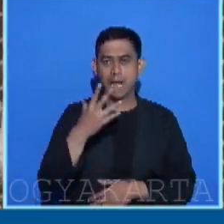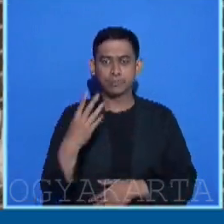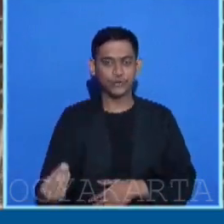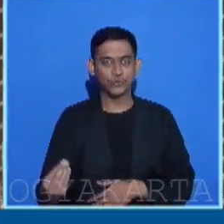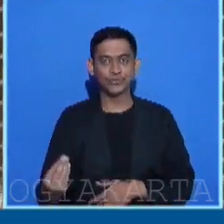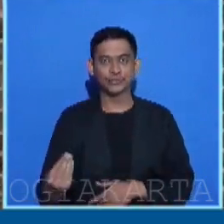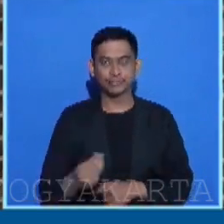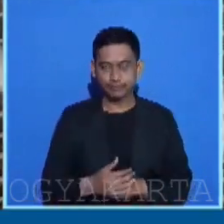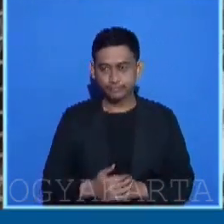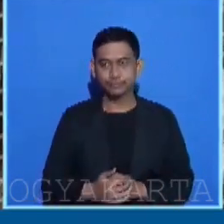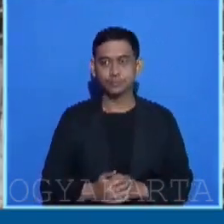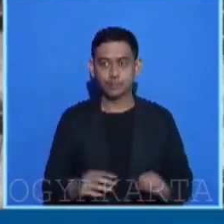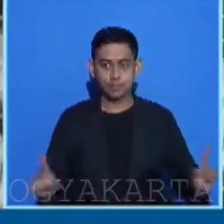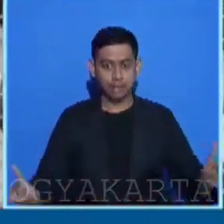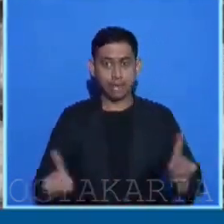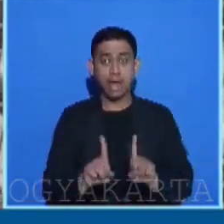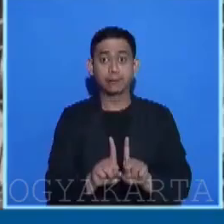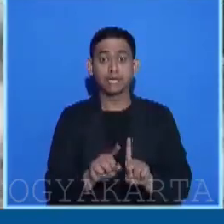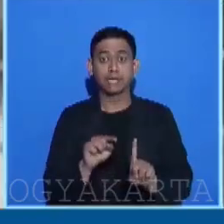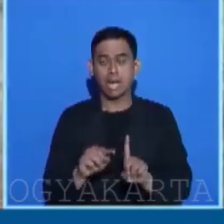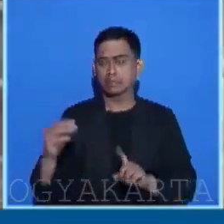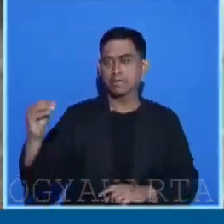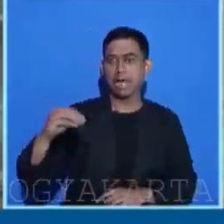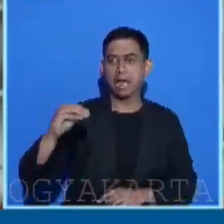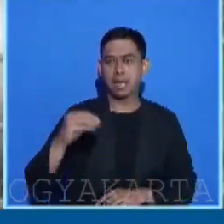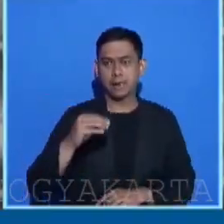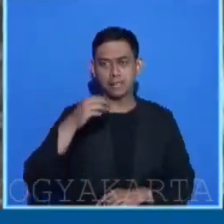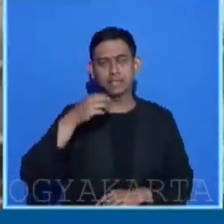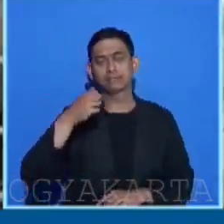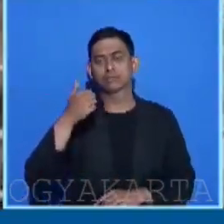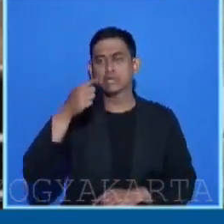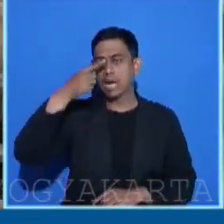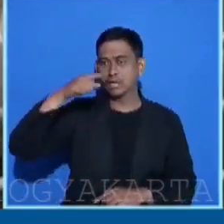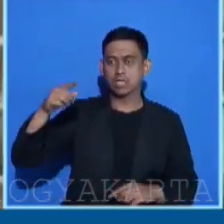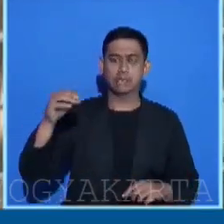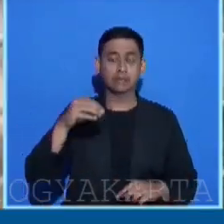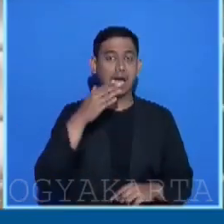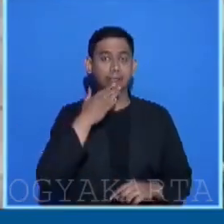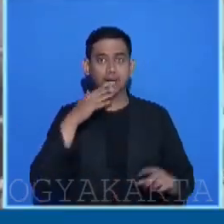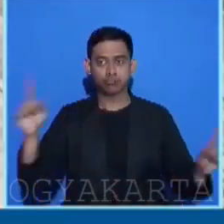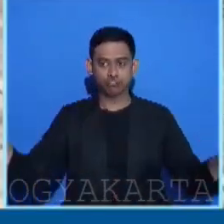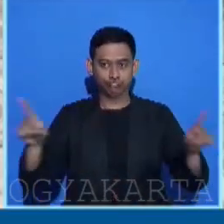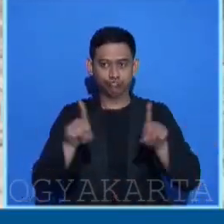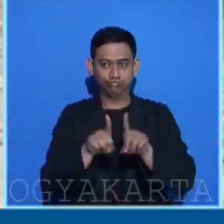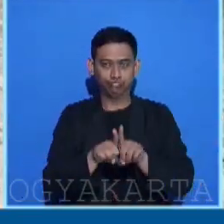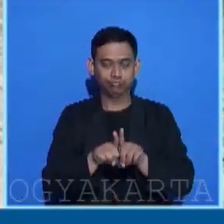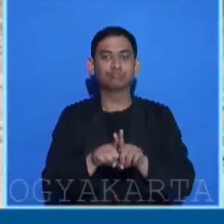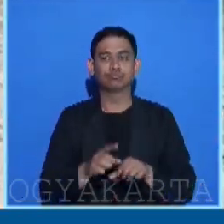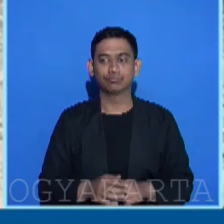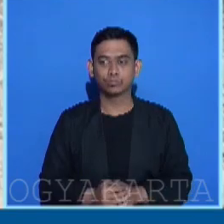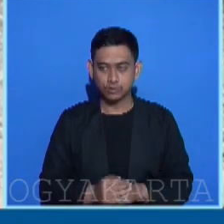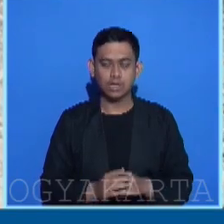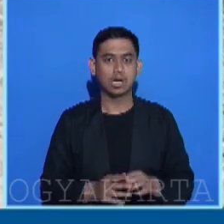mujudaken kawin silang antawisipun ayam Bangkok lan ayam kampung. Ayam buras menika dipun ingah ing pekarangan griyanipun